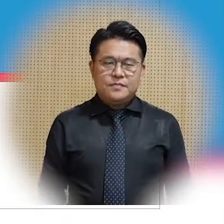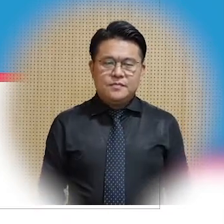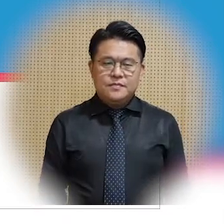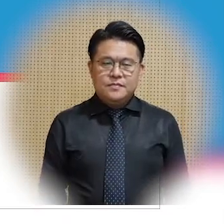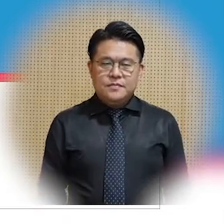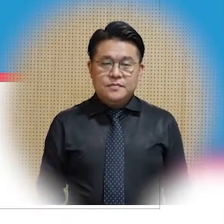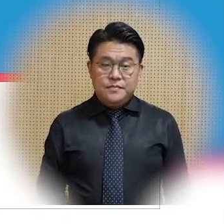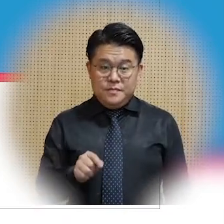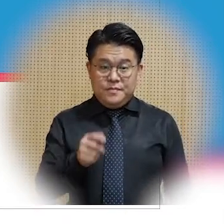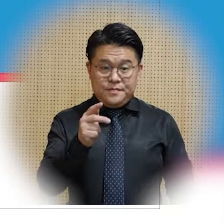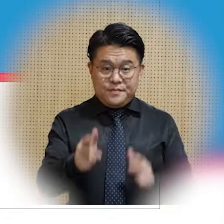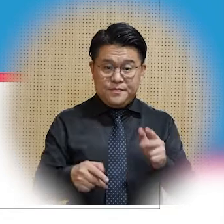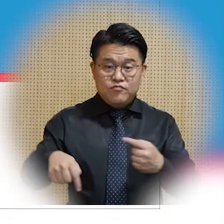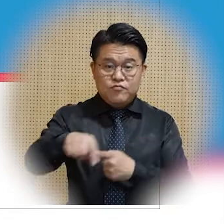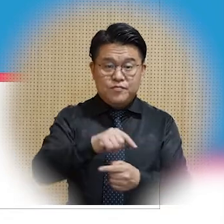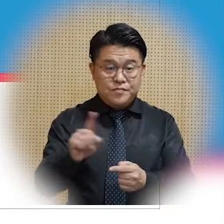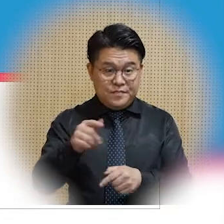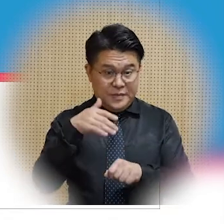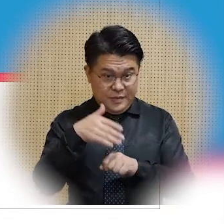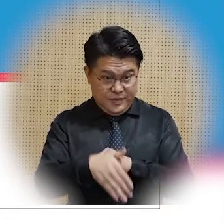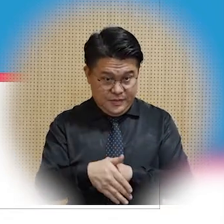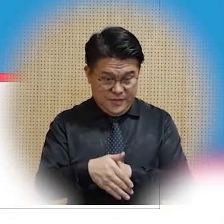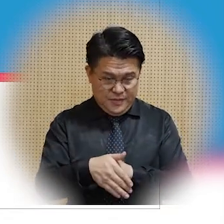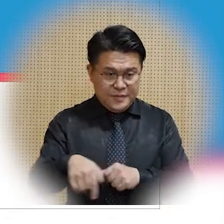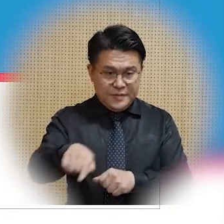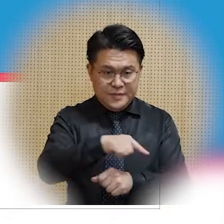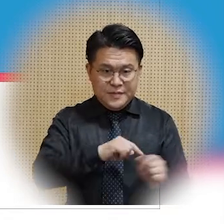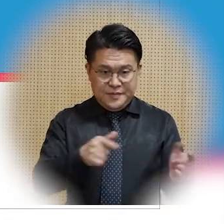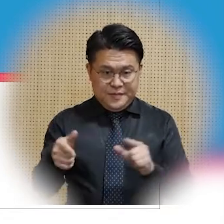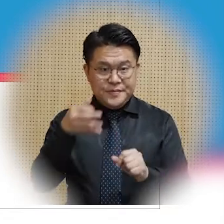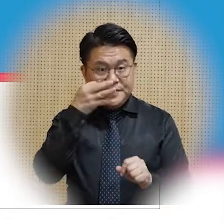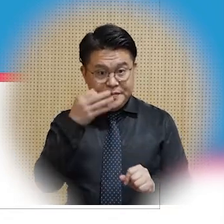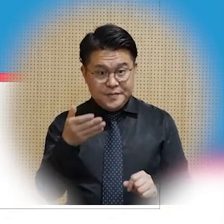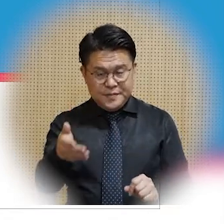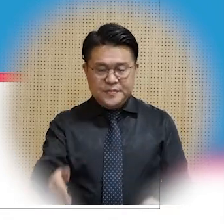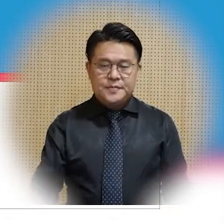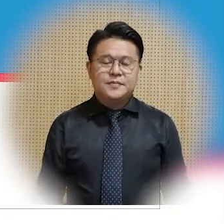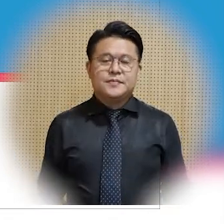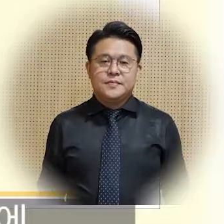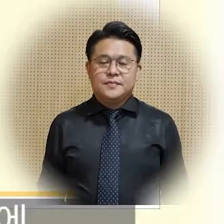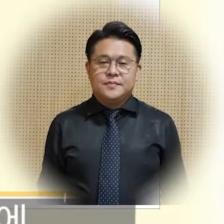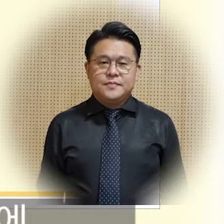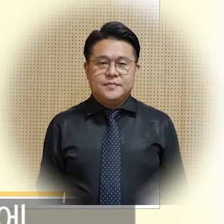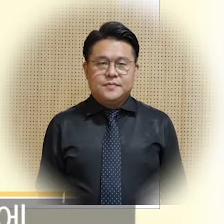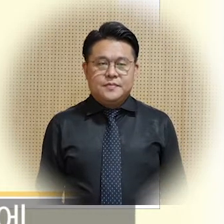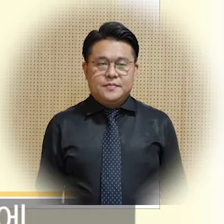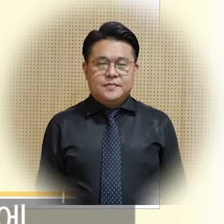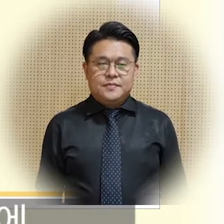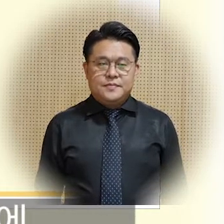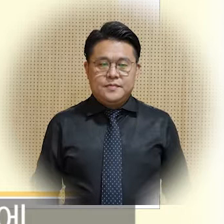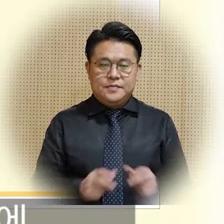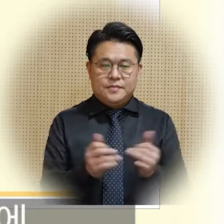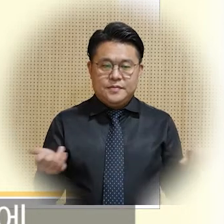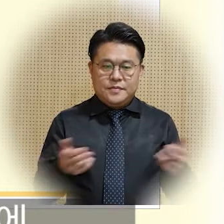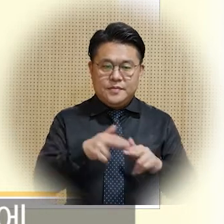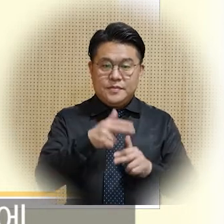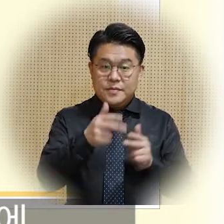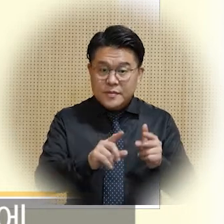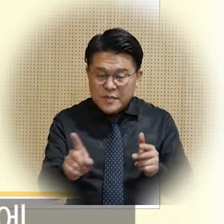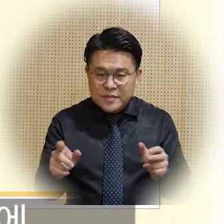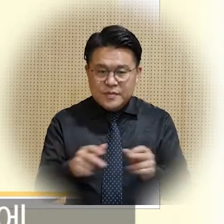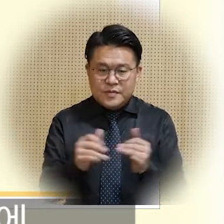자, 그러면 이 사업이 어떻게 이제 운영되고 있는지 전체적인 흐름들을 좀 살펴보도록 하겠습니다. 네, 장애인 일자리 사업은